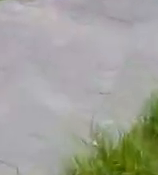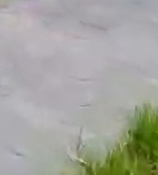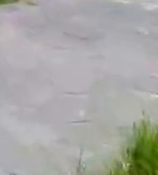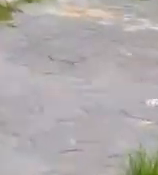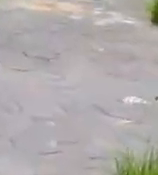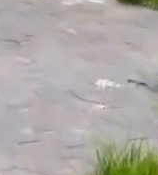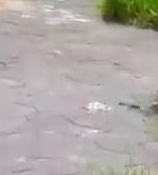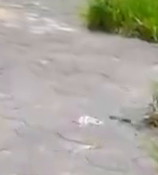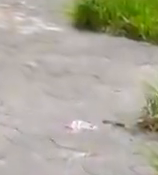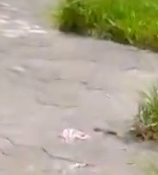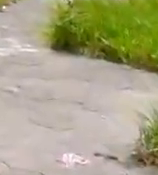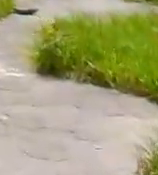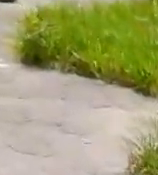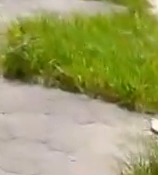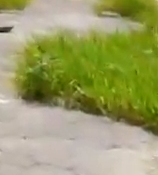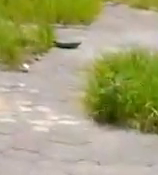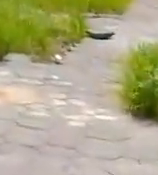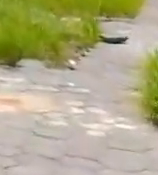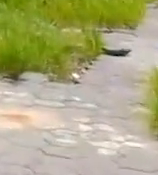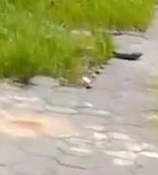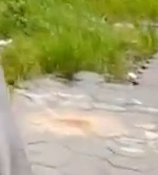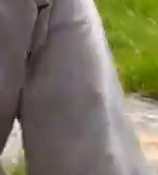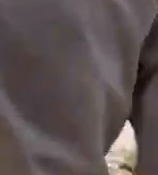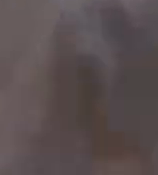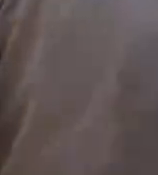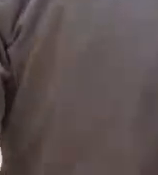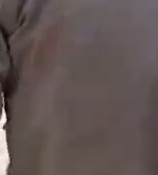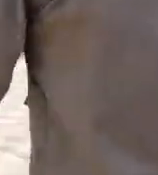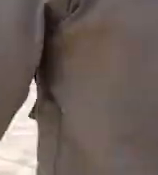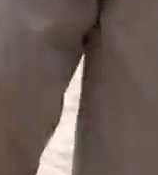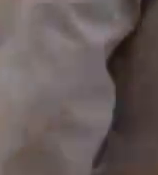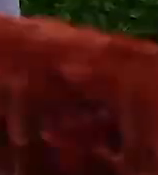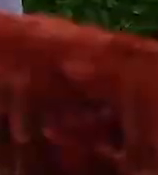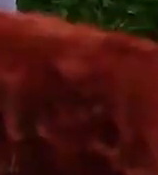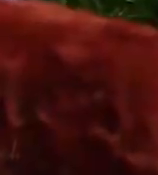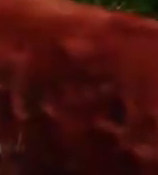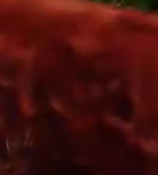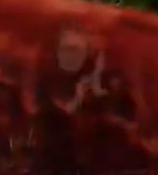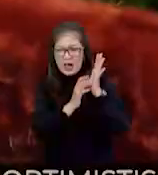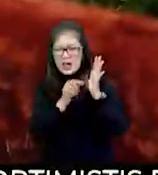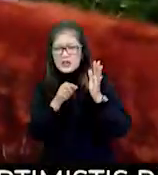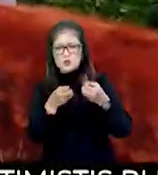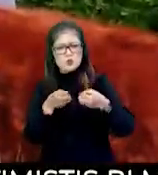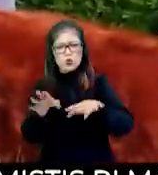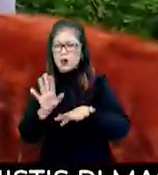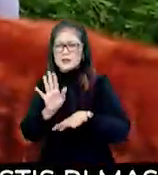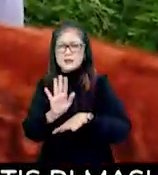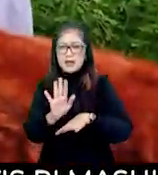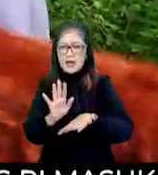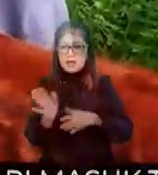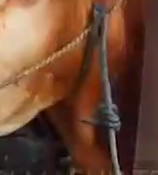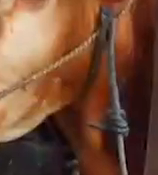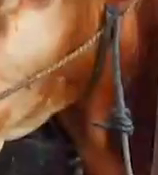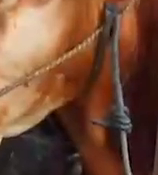penularan penyakit mulut dan kuku meluas, petugas melarang pedagang menjual sapi-sapi yang bergejala PMK. Petugas juga mendata sapi-sapi yang bergejala PMK